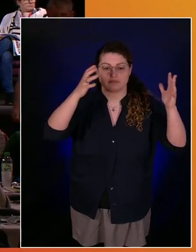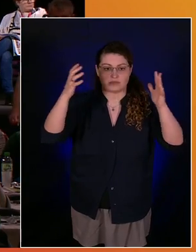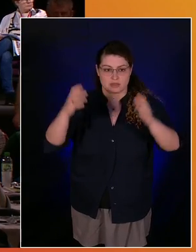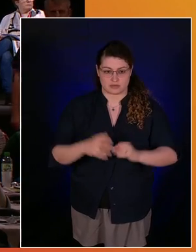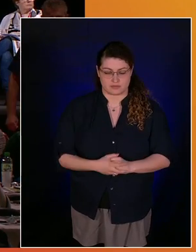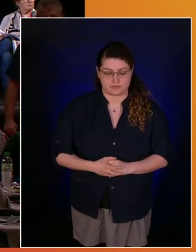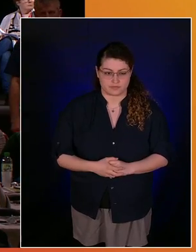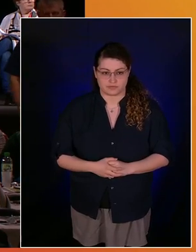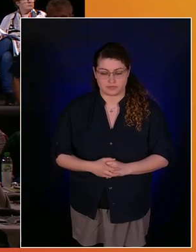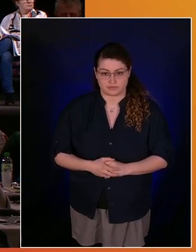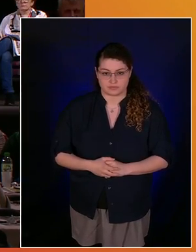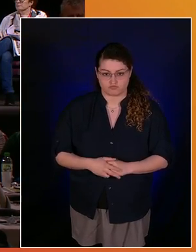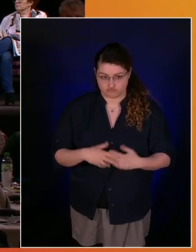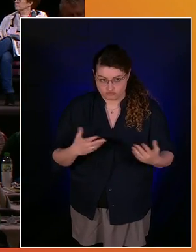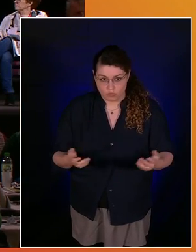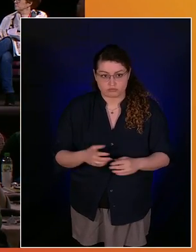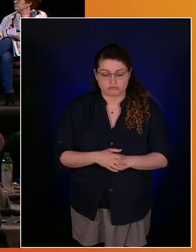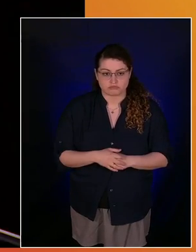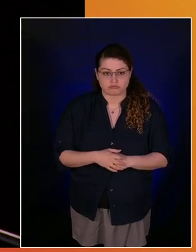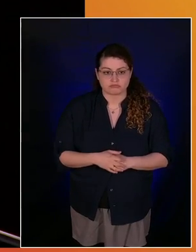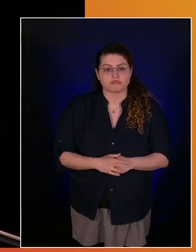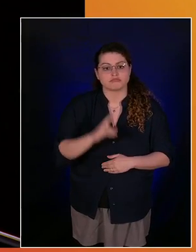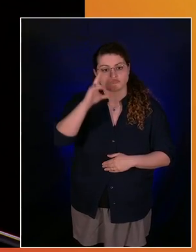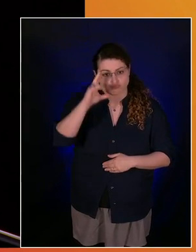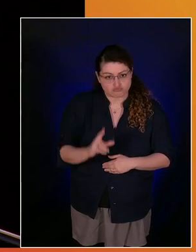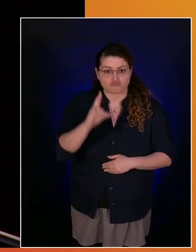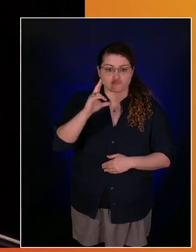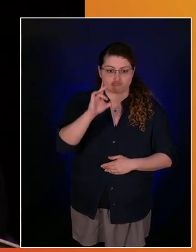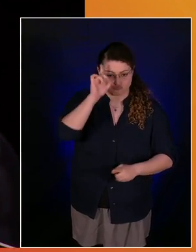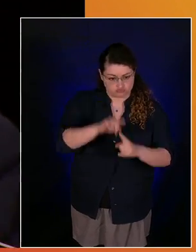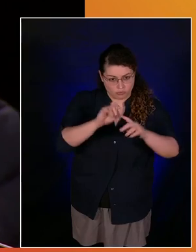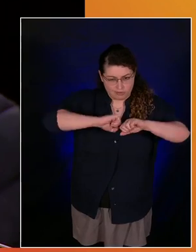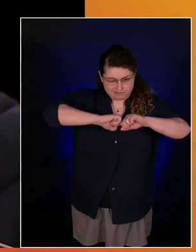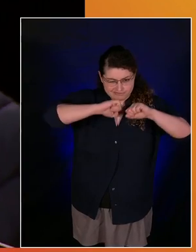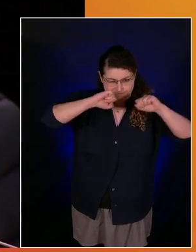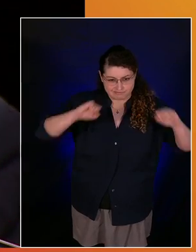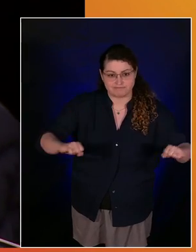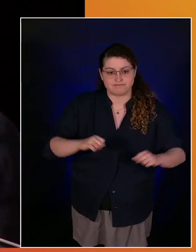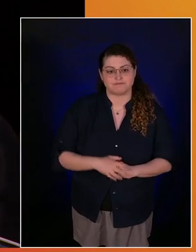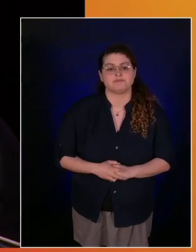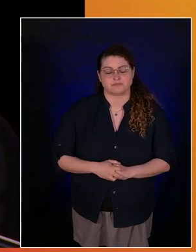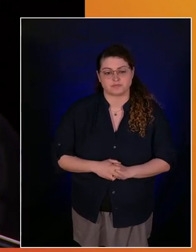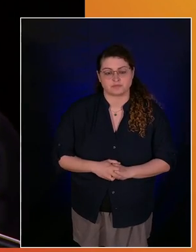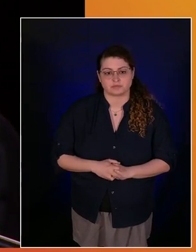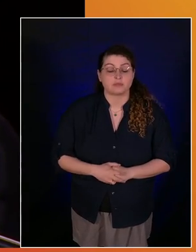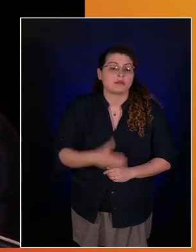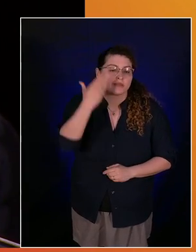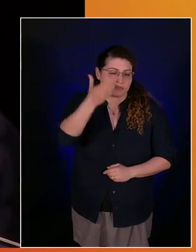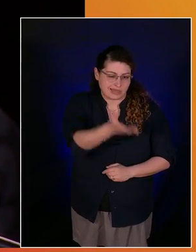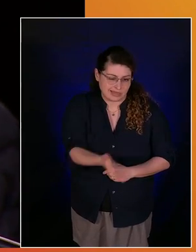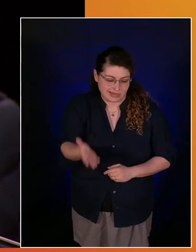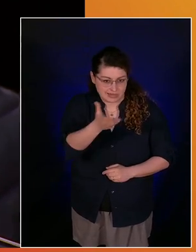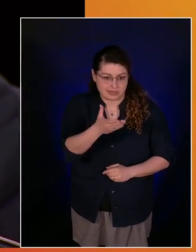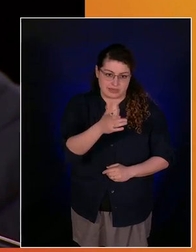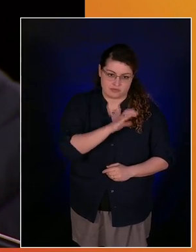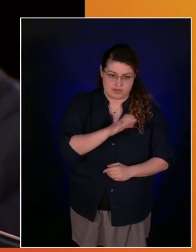merci bien nous allons donc rentrer dans le vif du sujet donc vous avez bien compris si on veut pouvoir